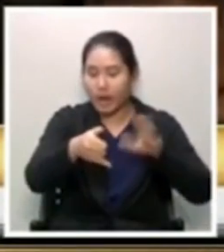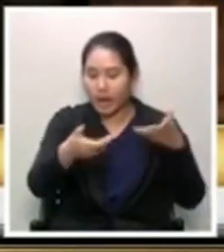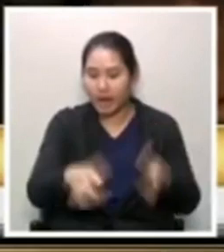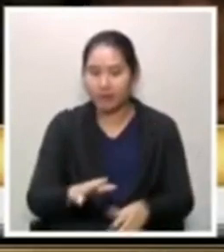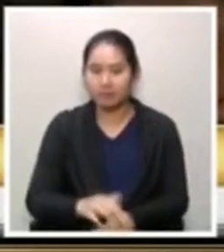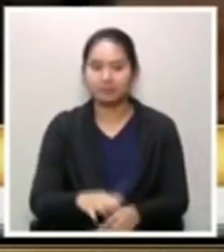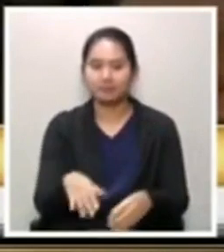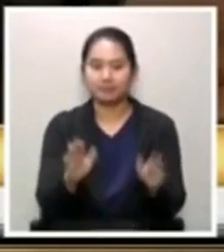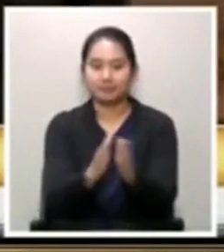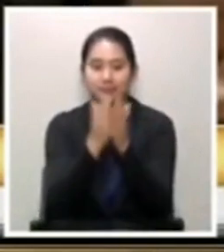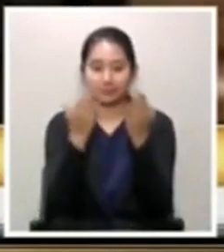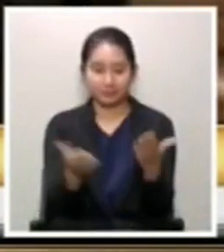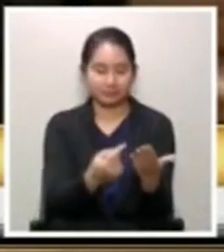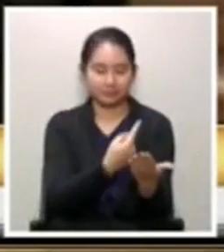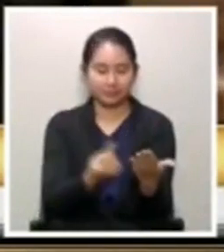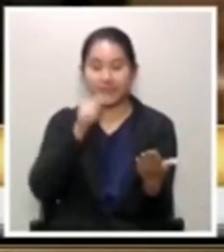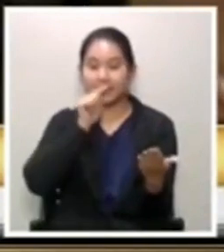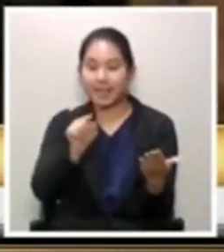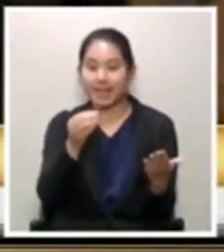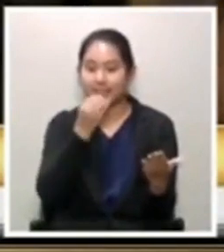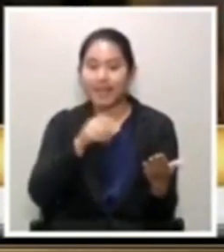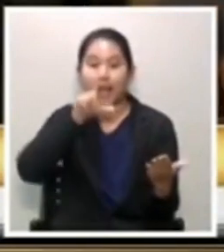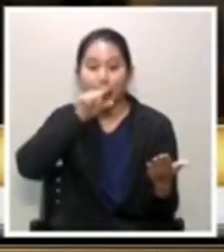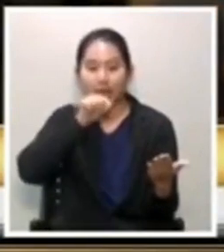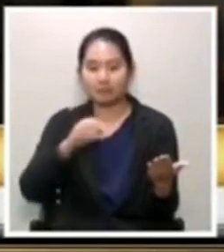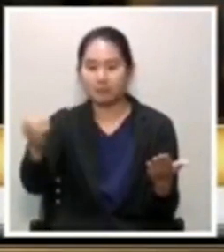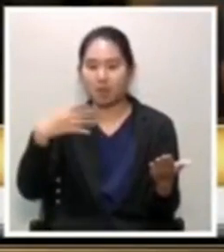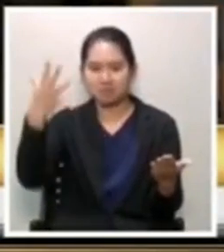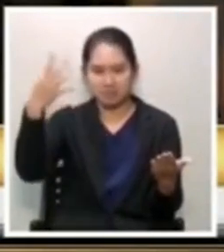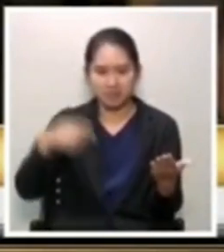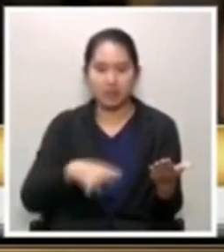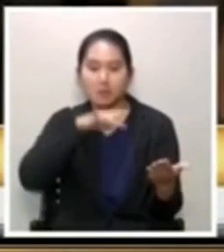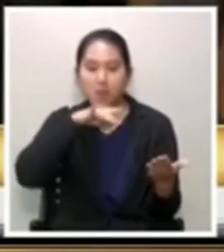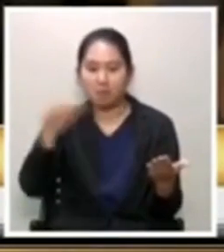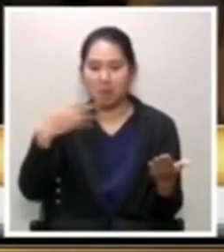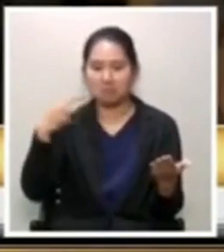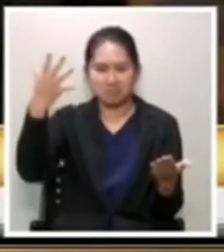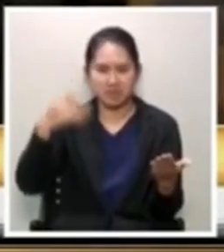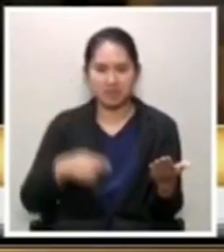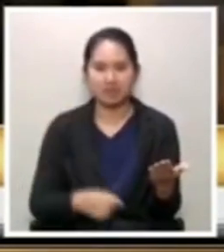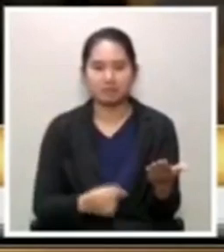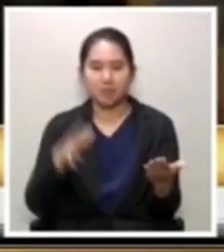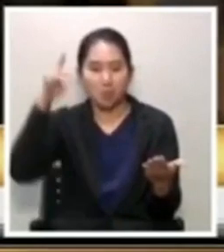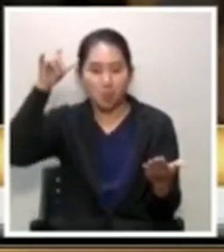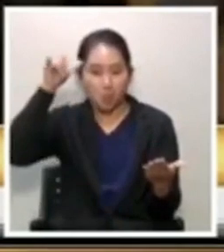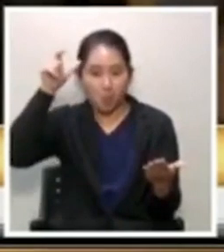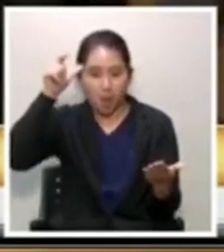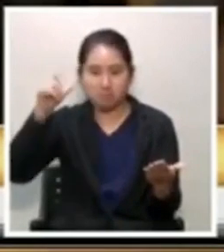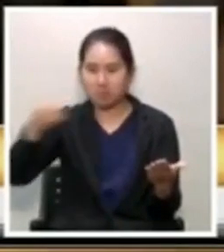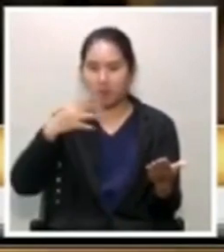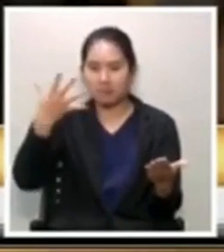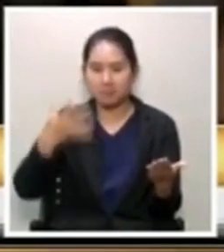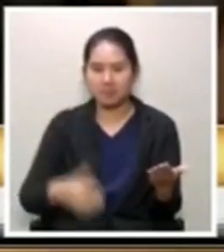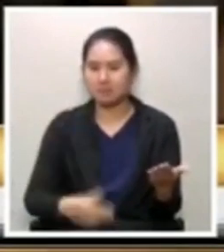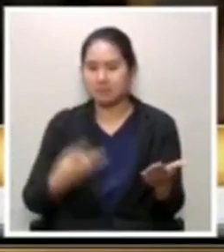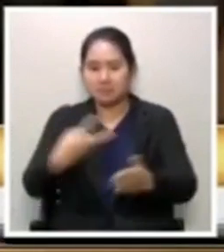หยิบเมนูขึ้นมาสั่งอาหารเขาก็สั่งไก่บอยก็บอกว่าไม่มีสั่งหมูบอยก็บอกว่าไม่มีสั่งเนื้อวัวบอยบอกไม่มีเนื้อแกะ